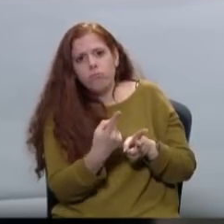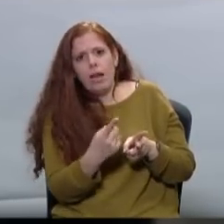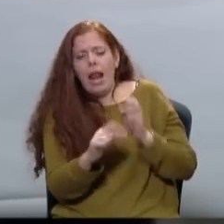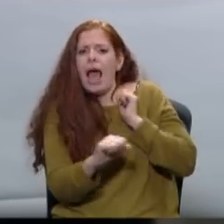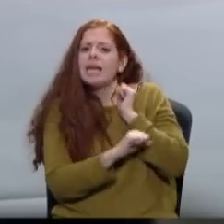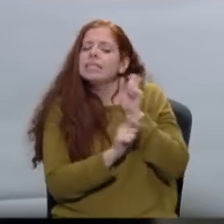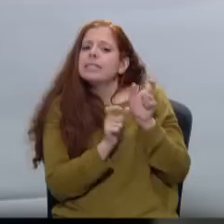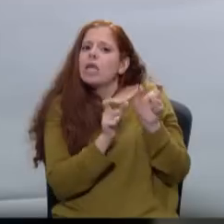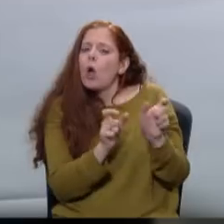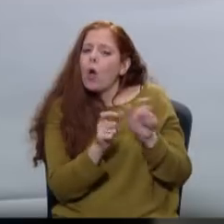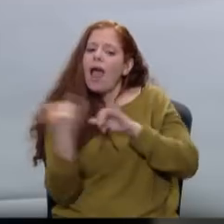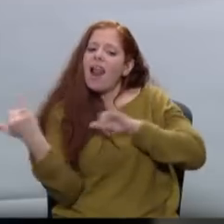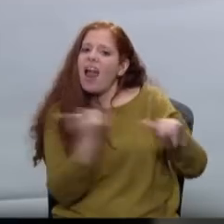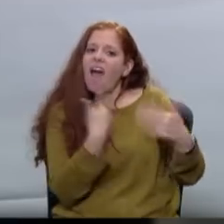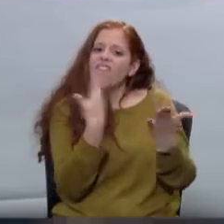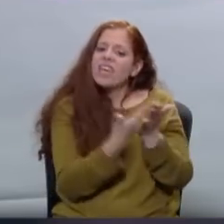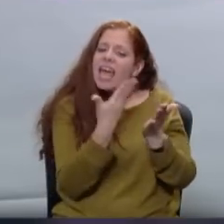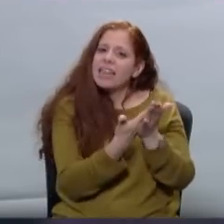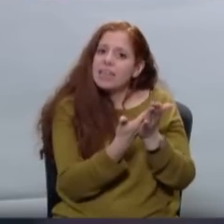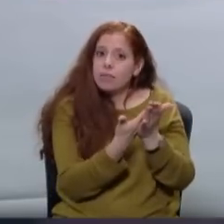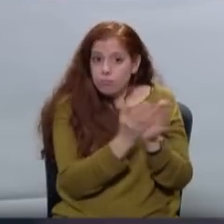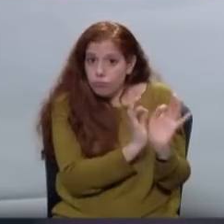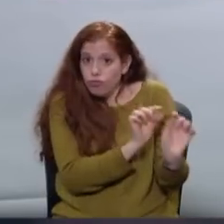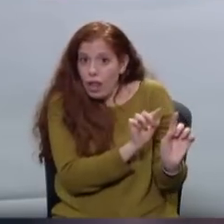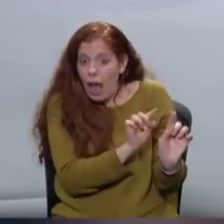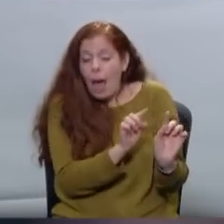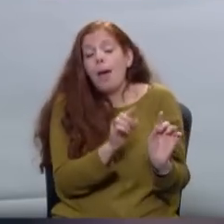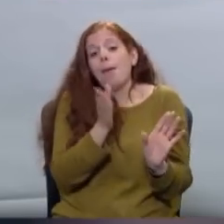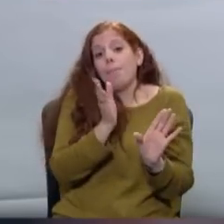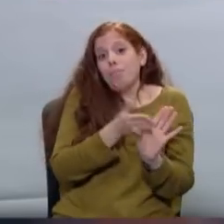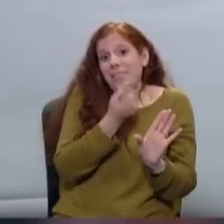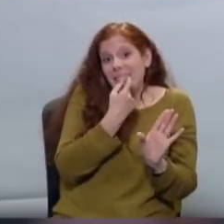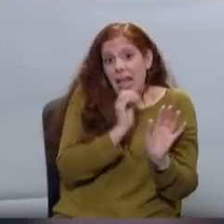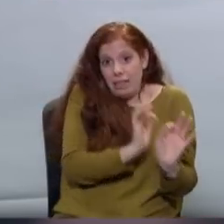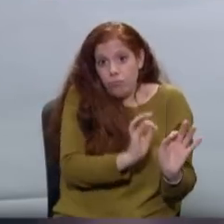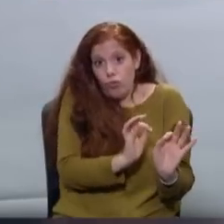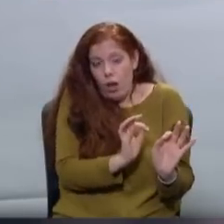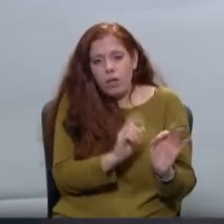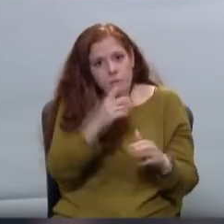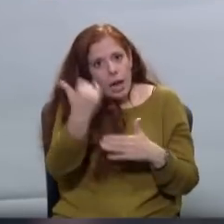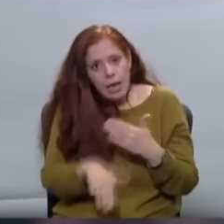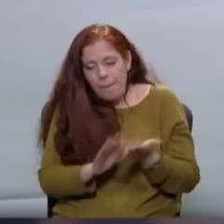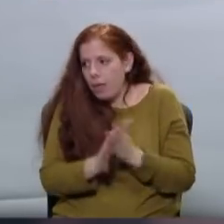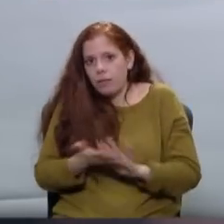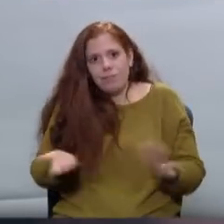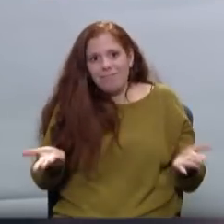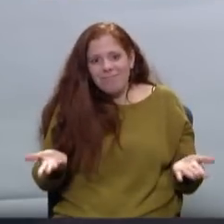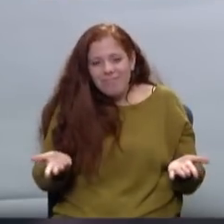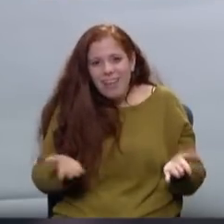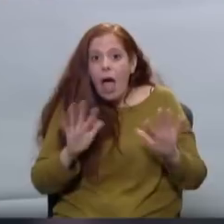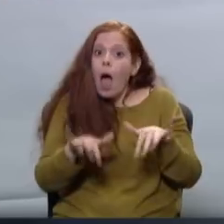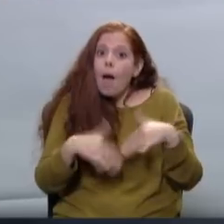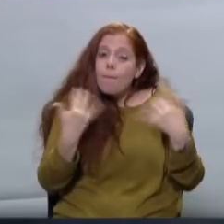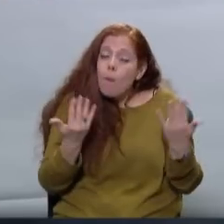לסנגוריה להביא עדים מטעמה, פסיכיאטרי מטעמה. די, זה צריך להיגמר, יש סופיות הדיון. אך הבוקר